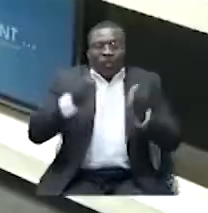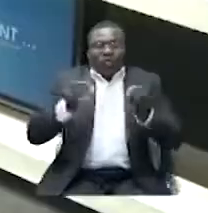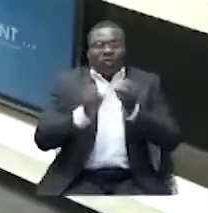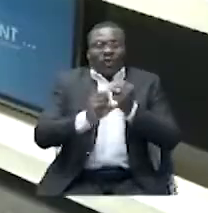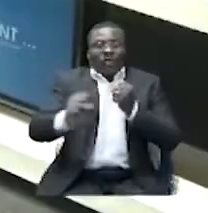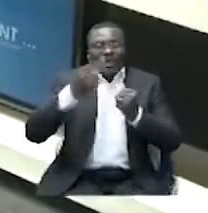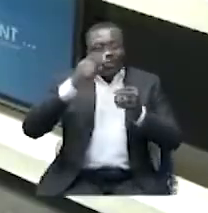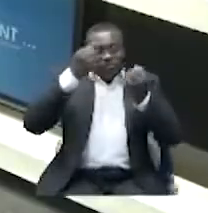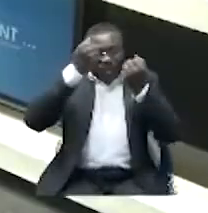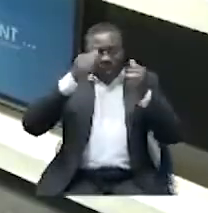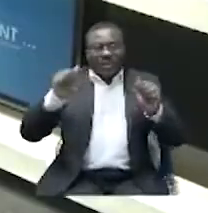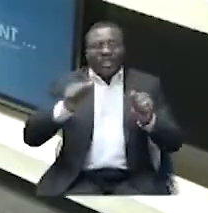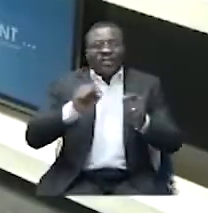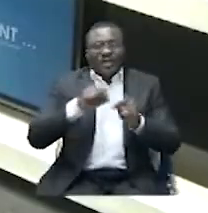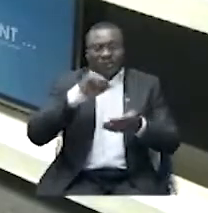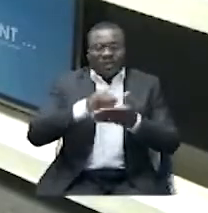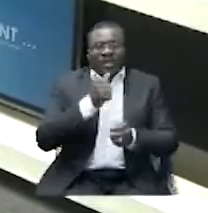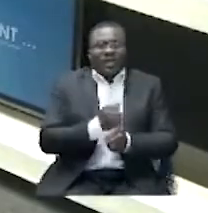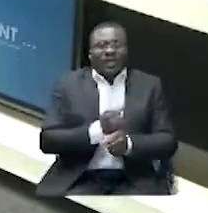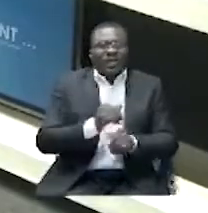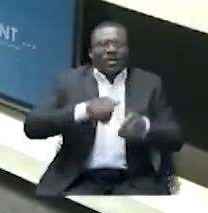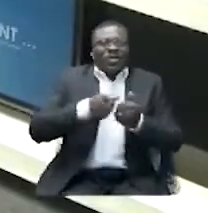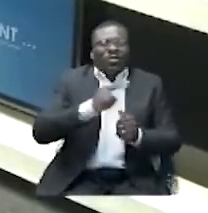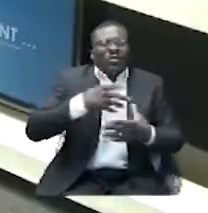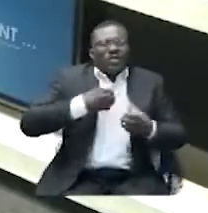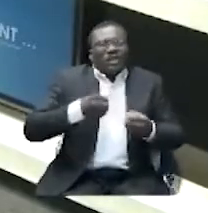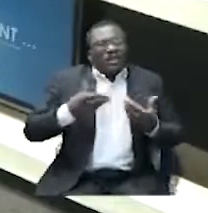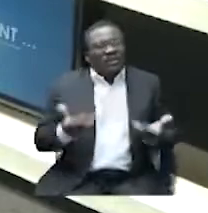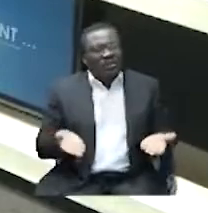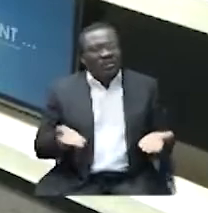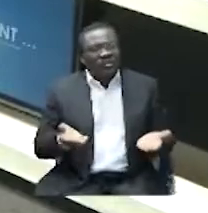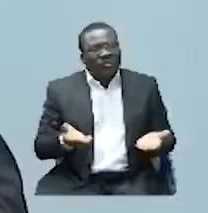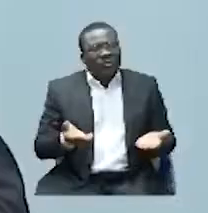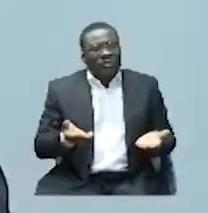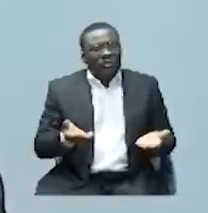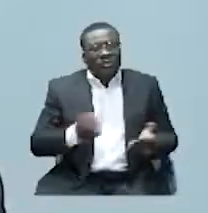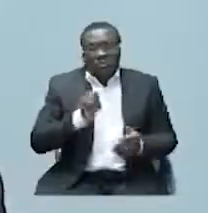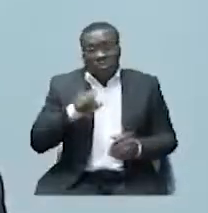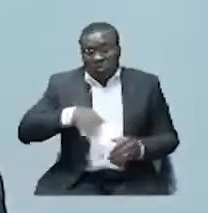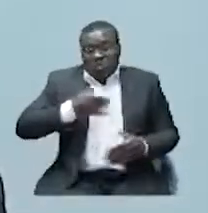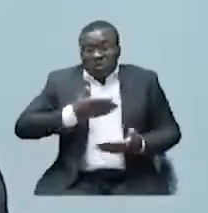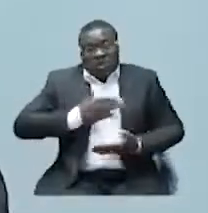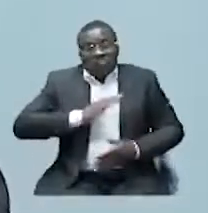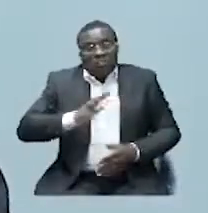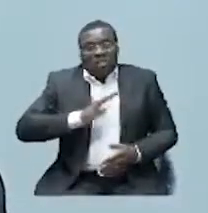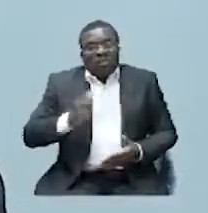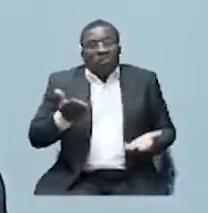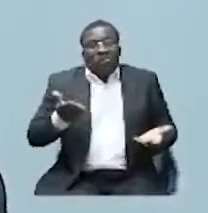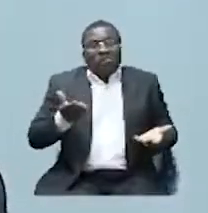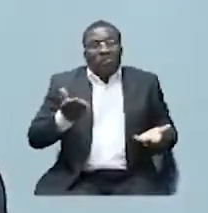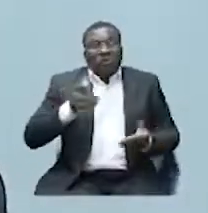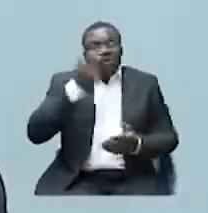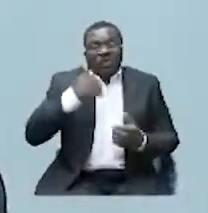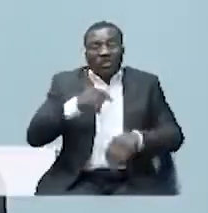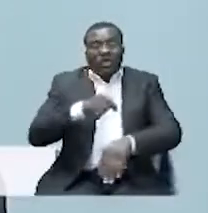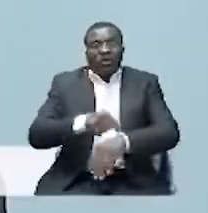la présidentielle de cette année, comment vous sentez-vous? Je me sens bien, mais rempli d'émotions, parce que c'est